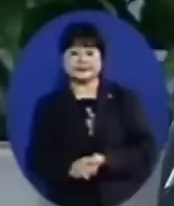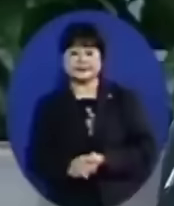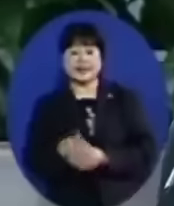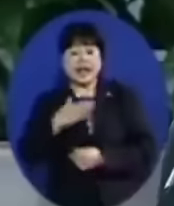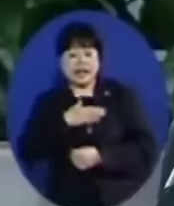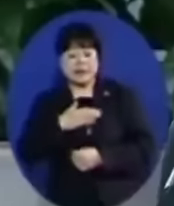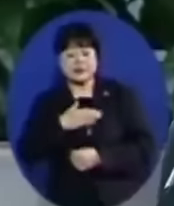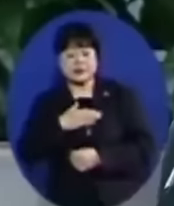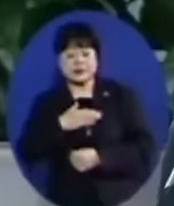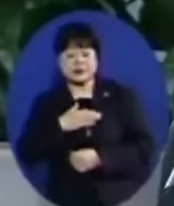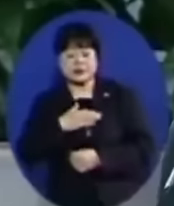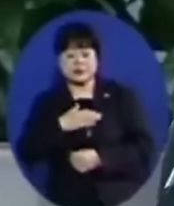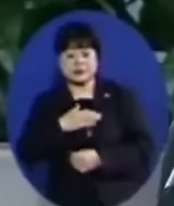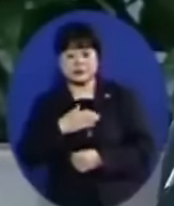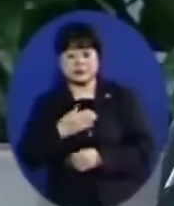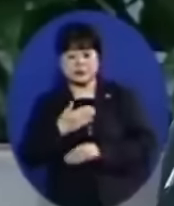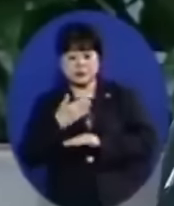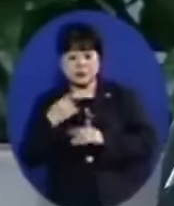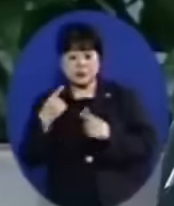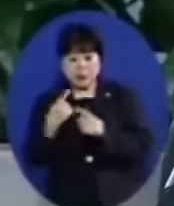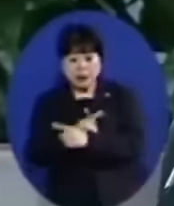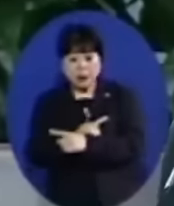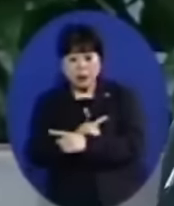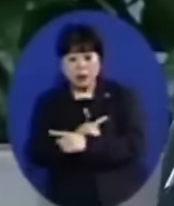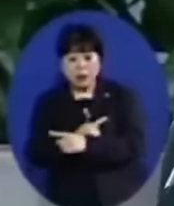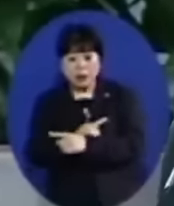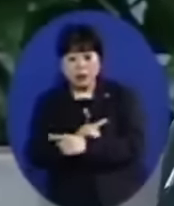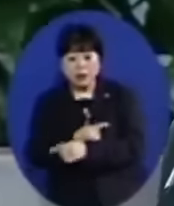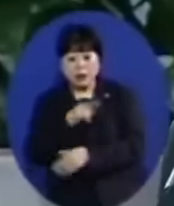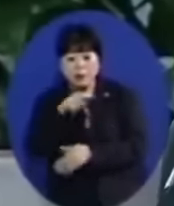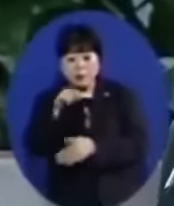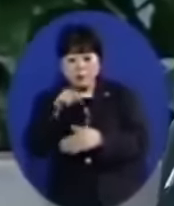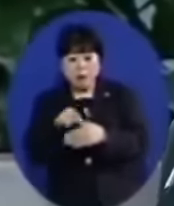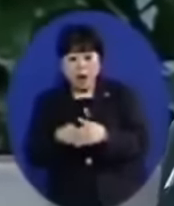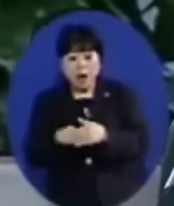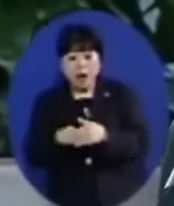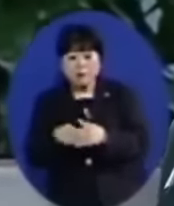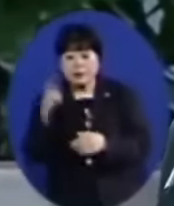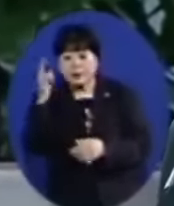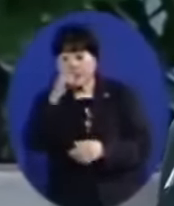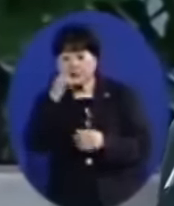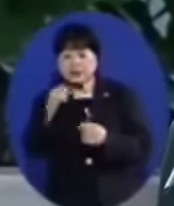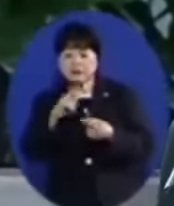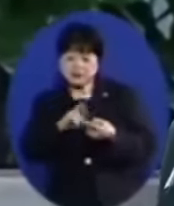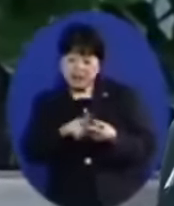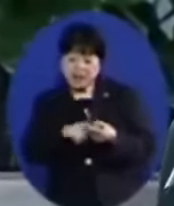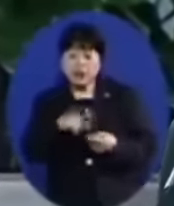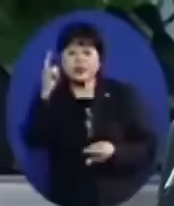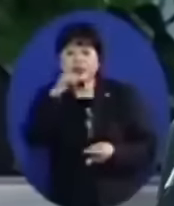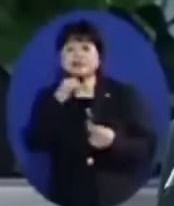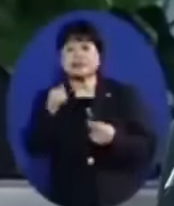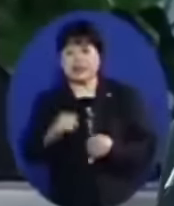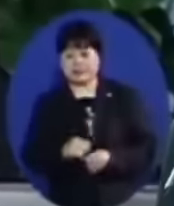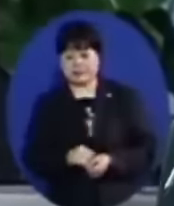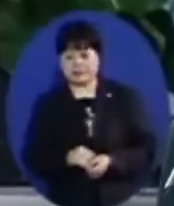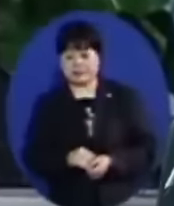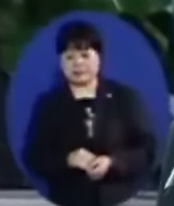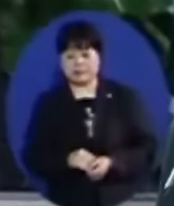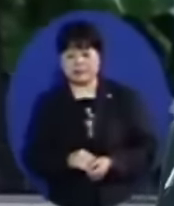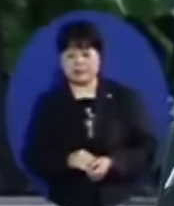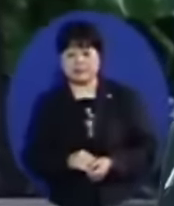감정은 달라지더라도 근본적인 마음은 나쁜 사람은 여전히 나쁘고 악한 사람은 여전히